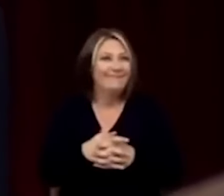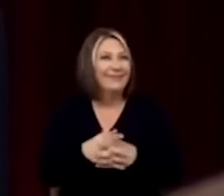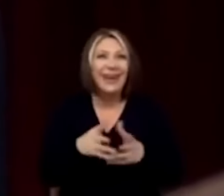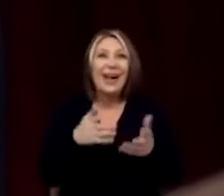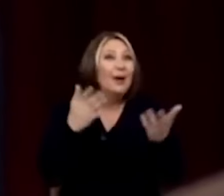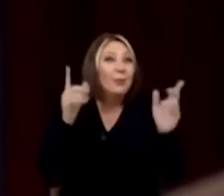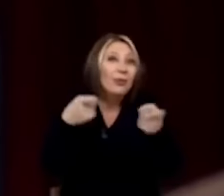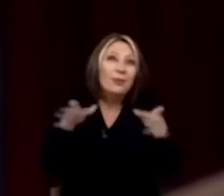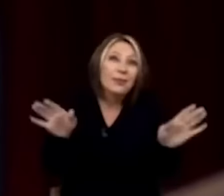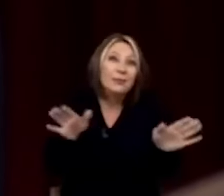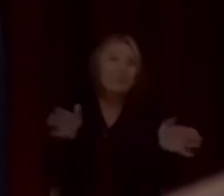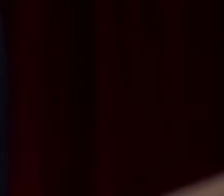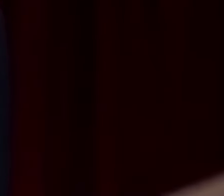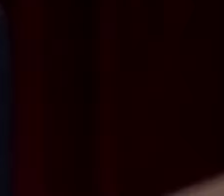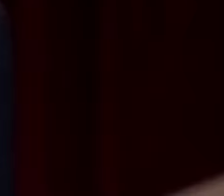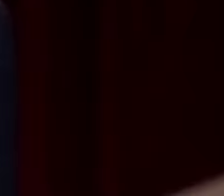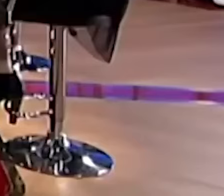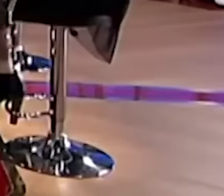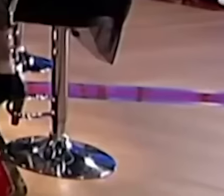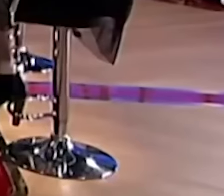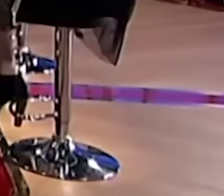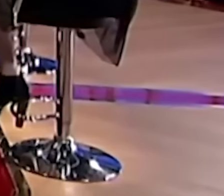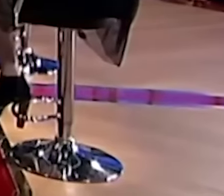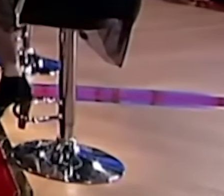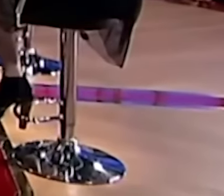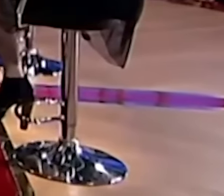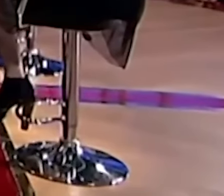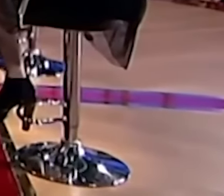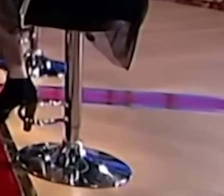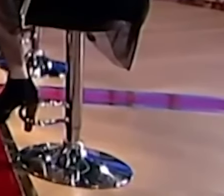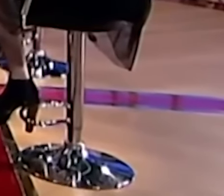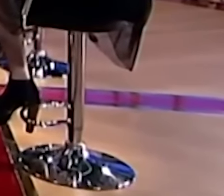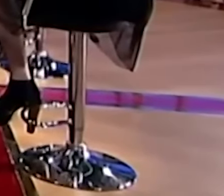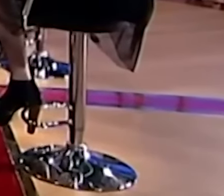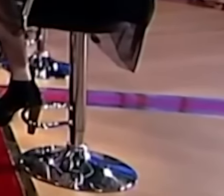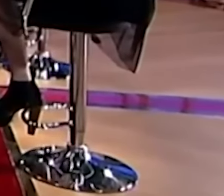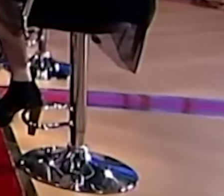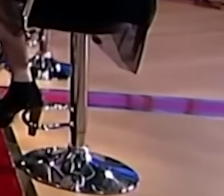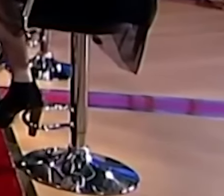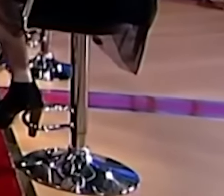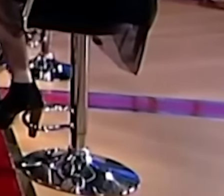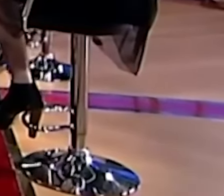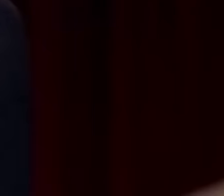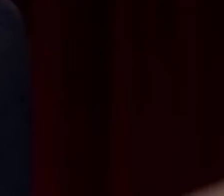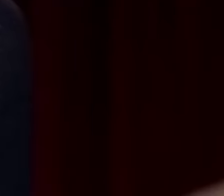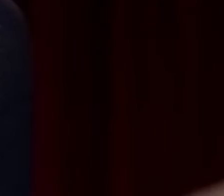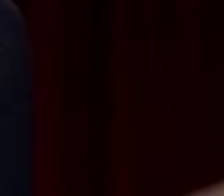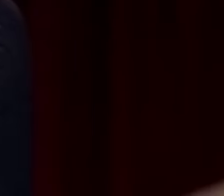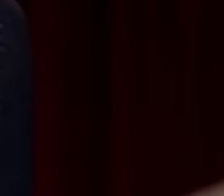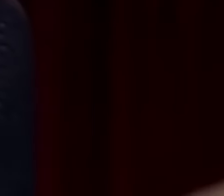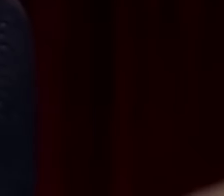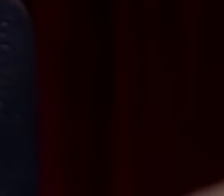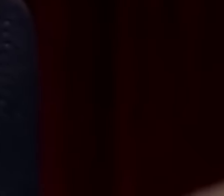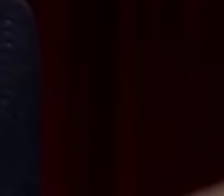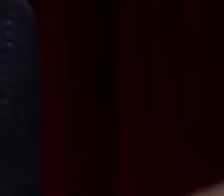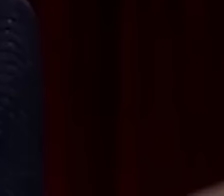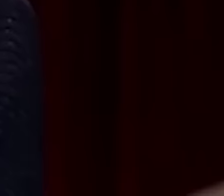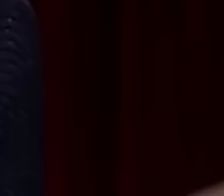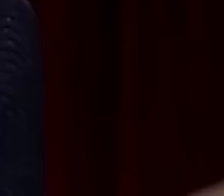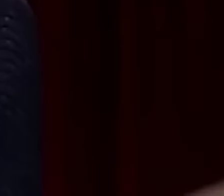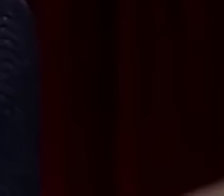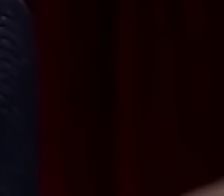Abi hiçbir şey bulamadım ya. Peki. İkinci soru. Jön olabilirim ya da olamam çünkü.